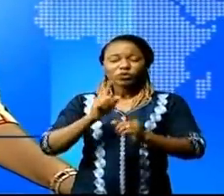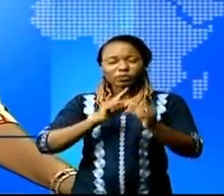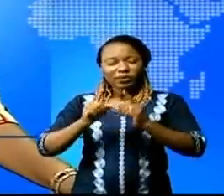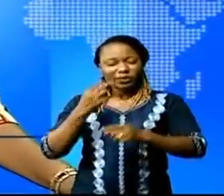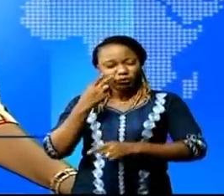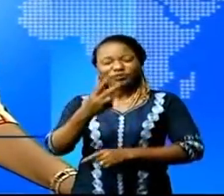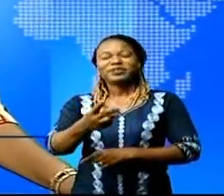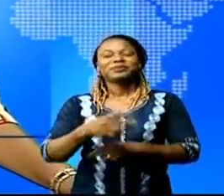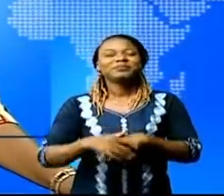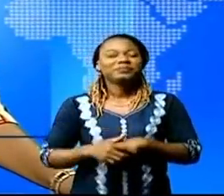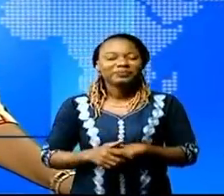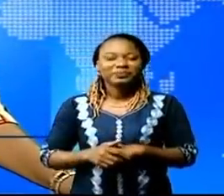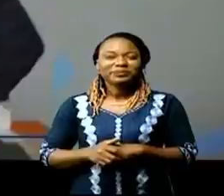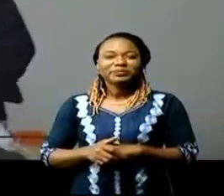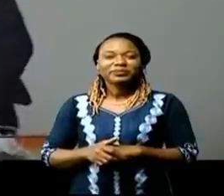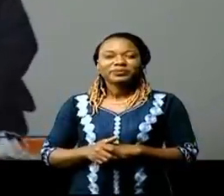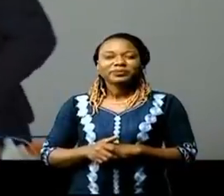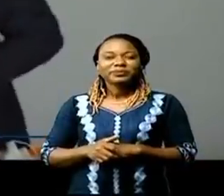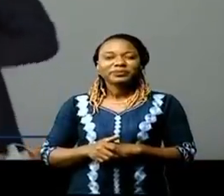Rutshuru.